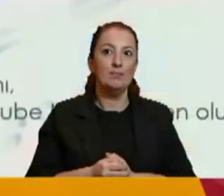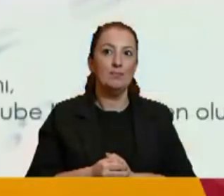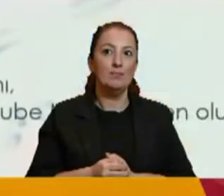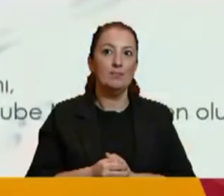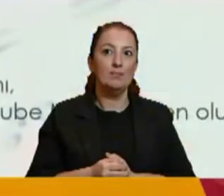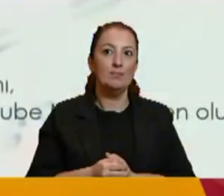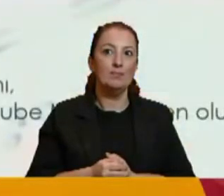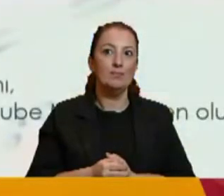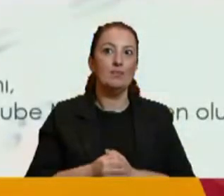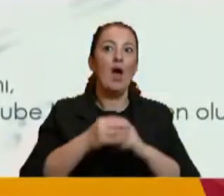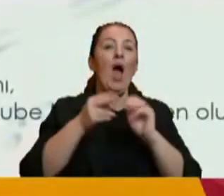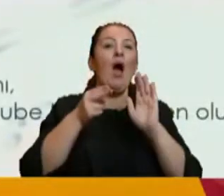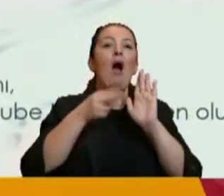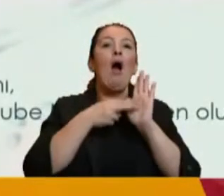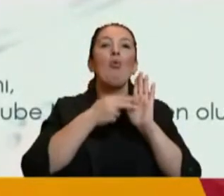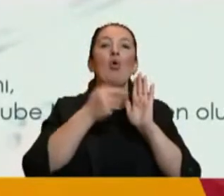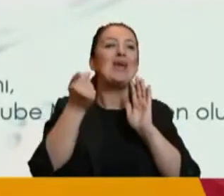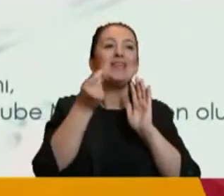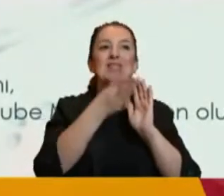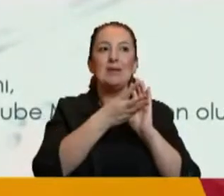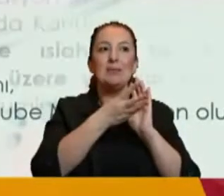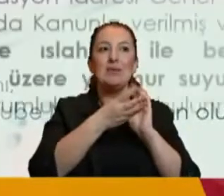bu abone sayımız